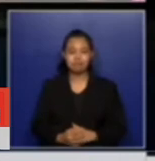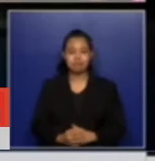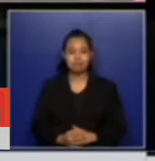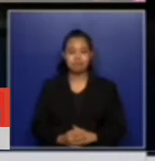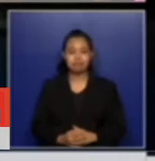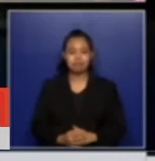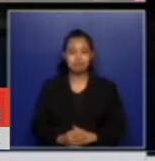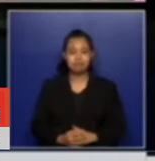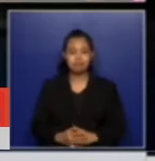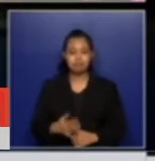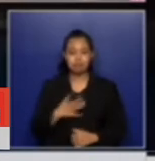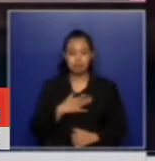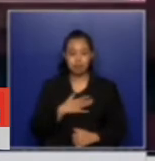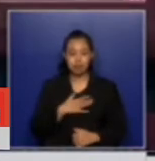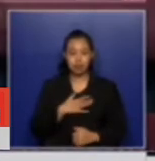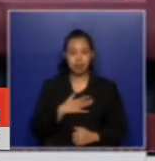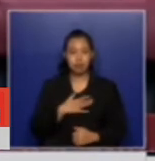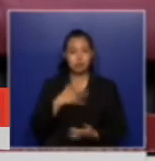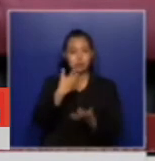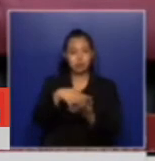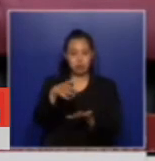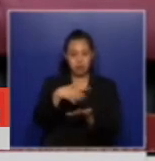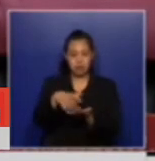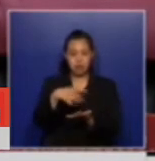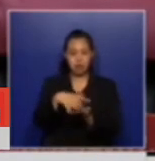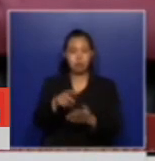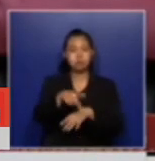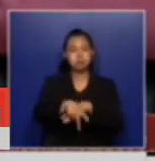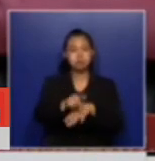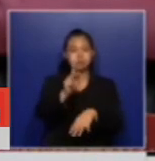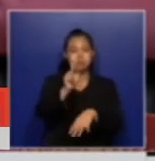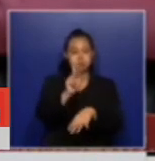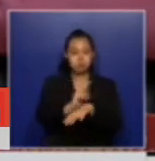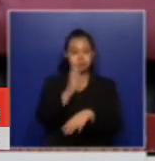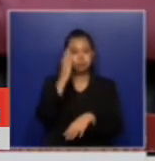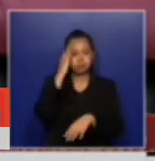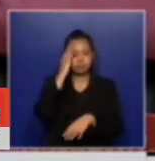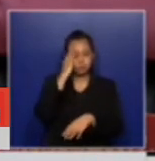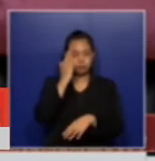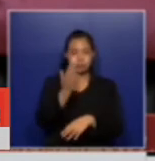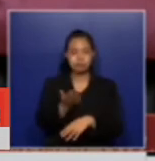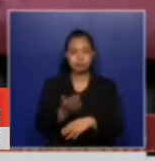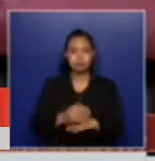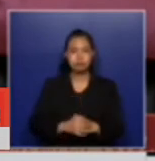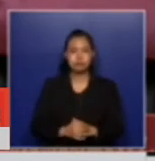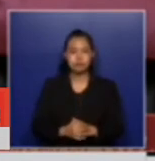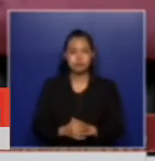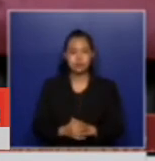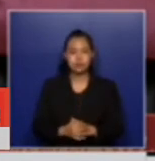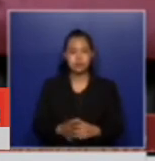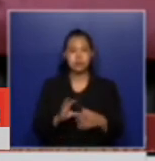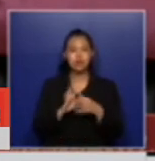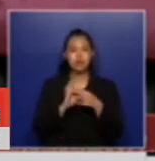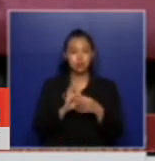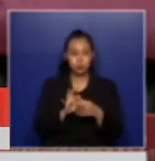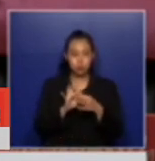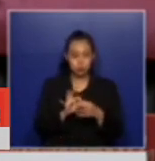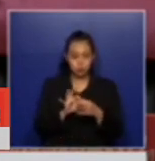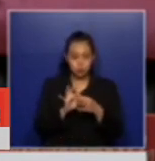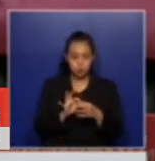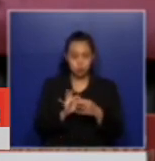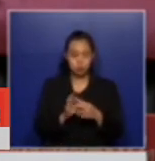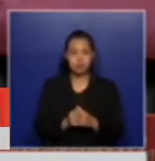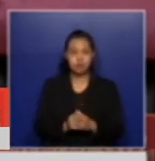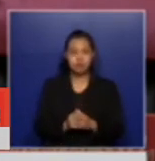ทั้งหมดที่ผมได้กราบเรียนท่านประธานไปเนี่ยนะครับคือข้อห่วงใหญ่